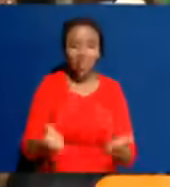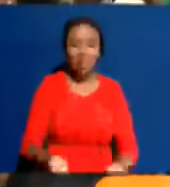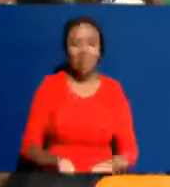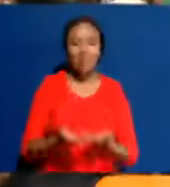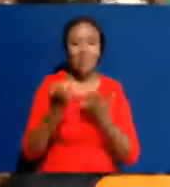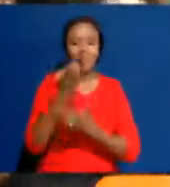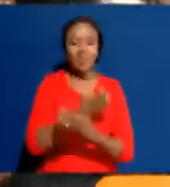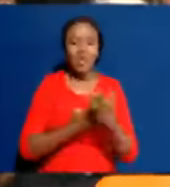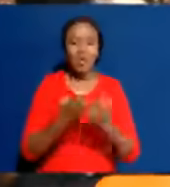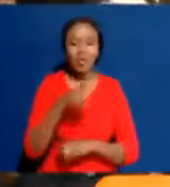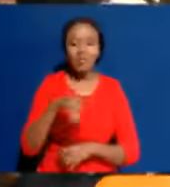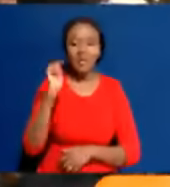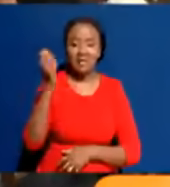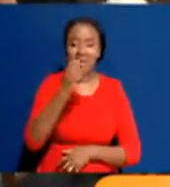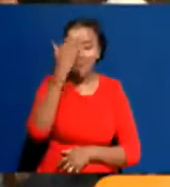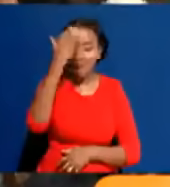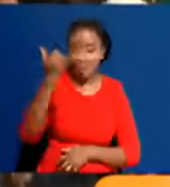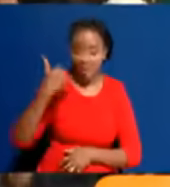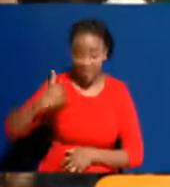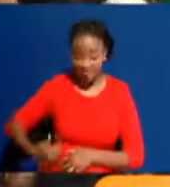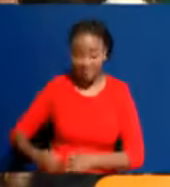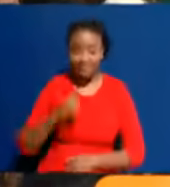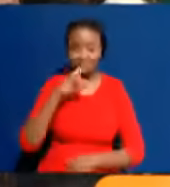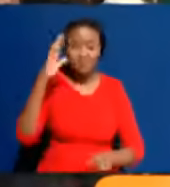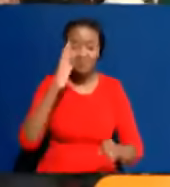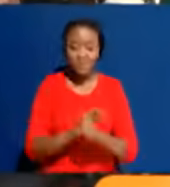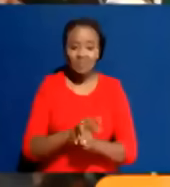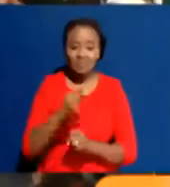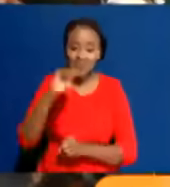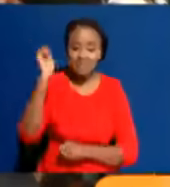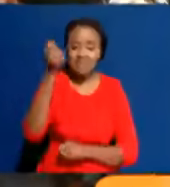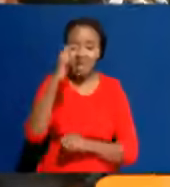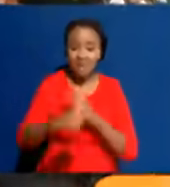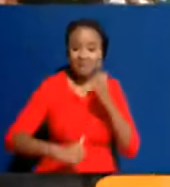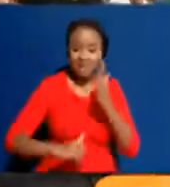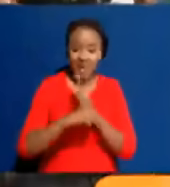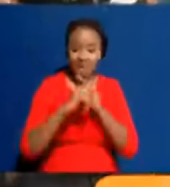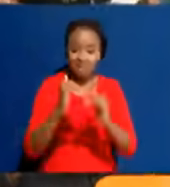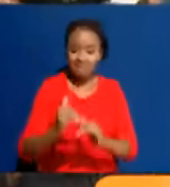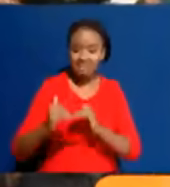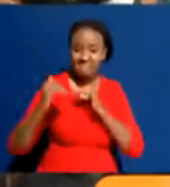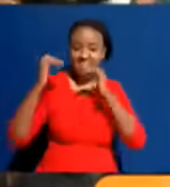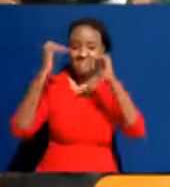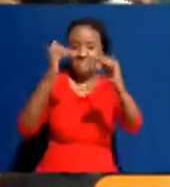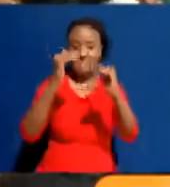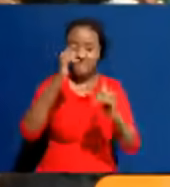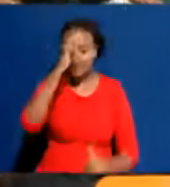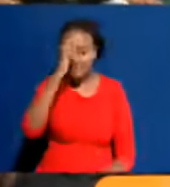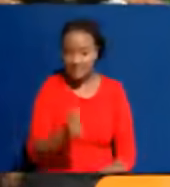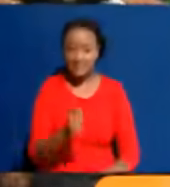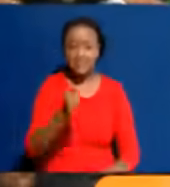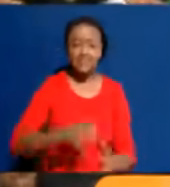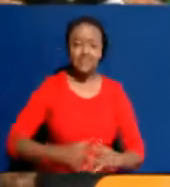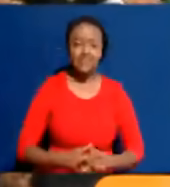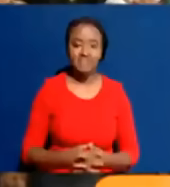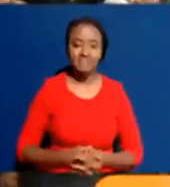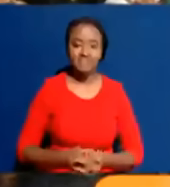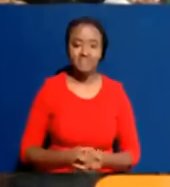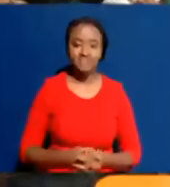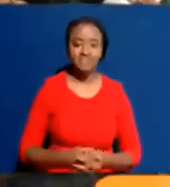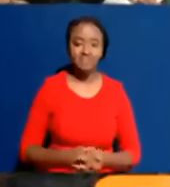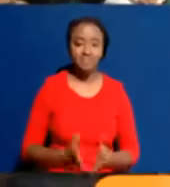Kwa sababu nimehakikisha ya kwamba heshima ya Kenya na ardhi ya Kenya imewekwa mahali pazuri.